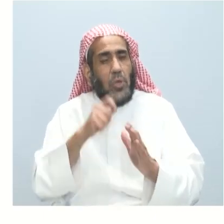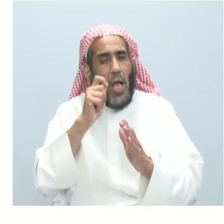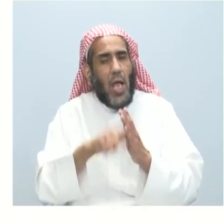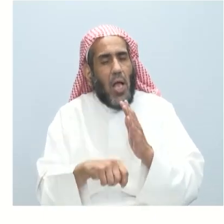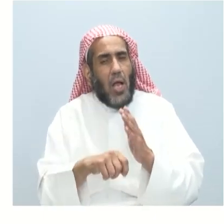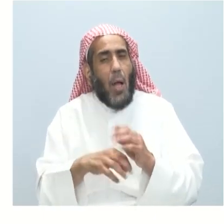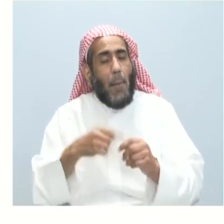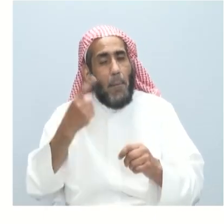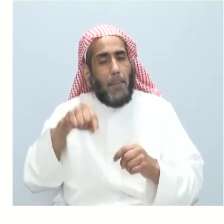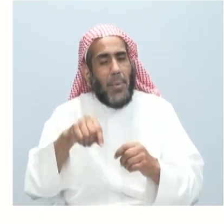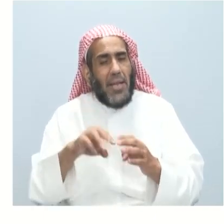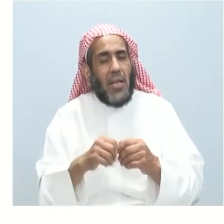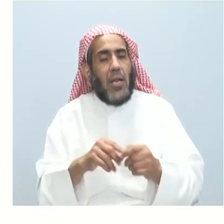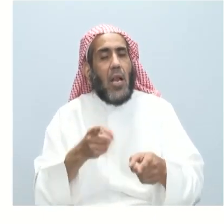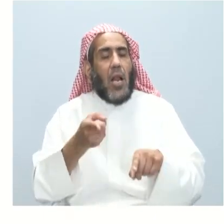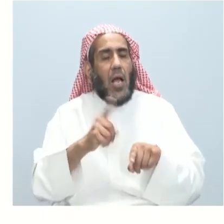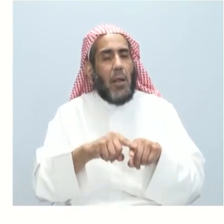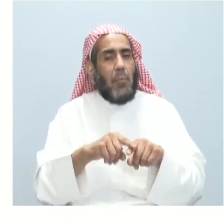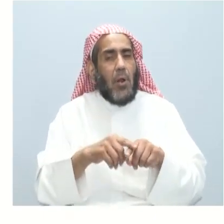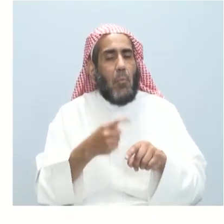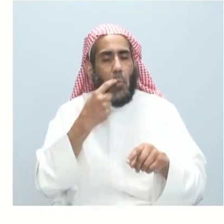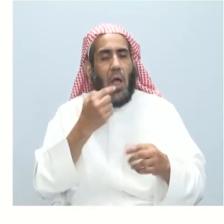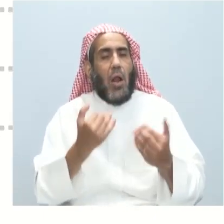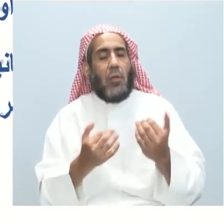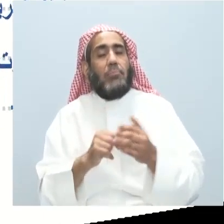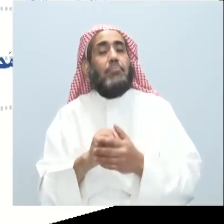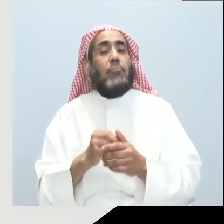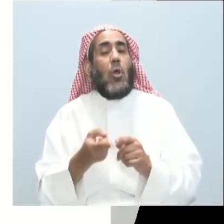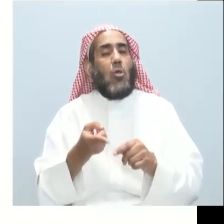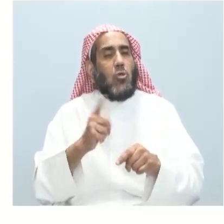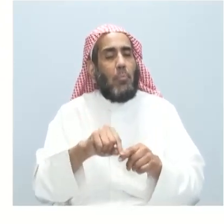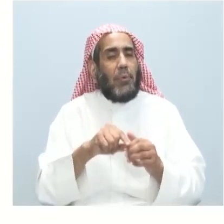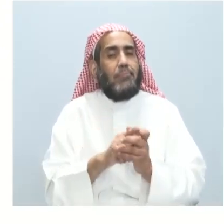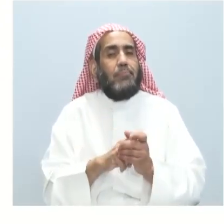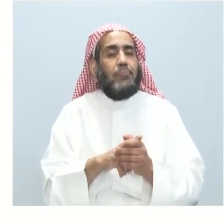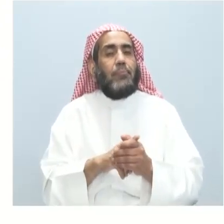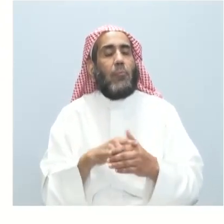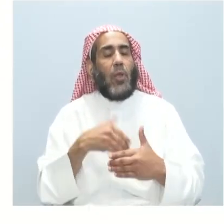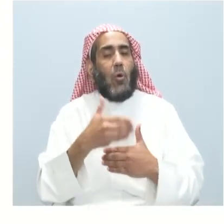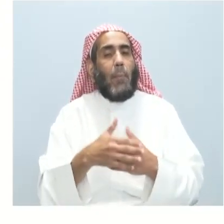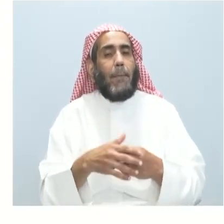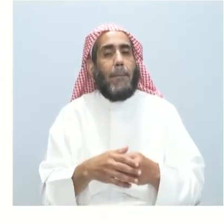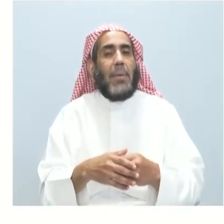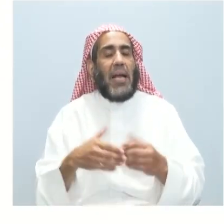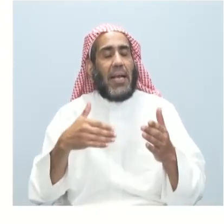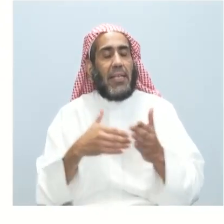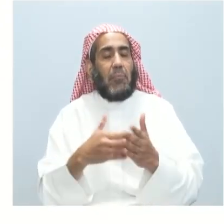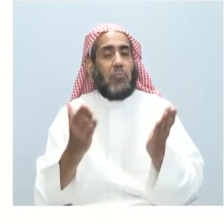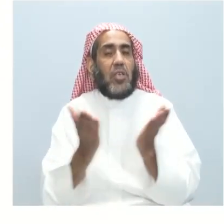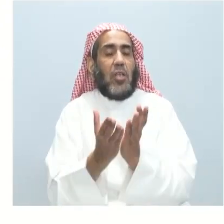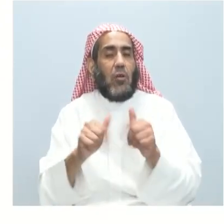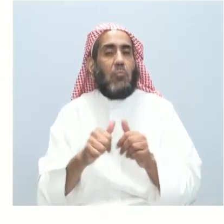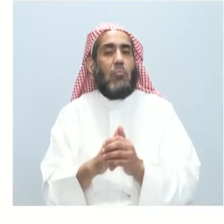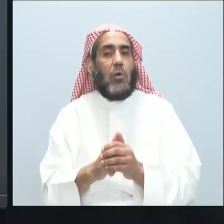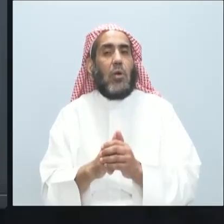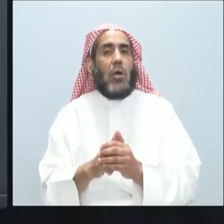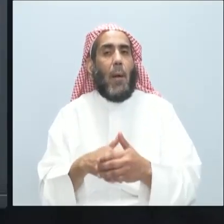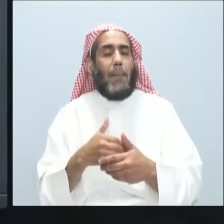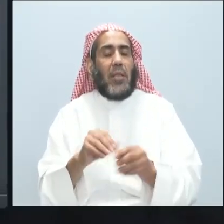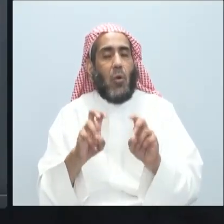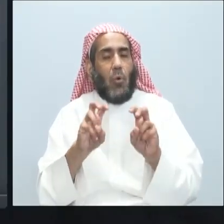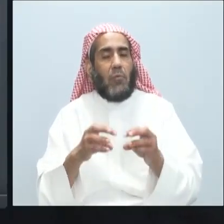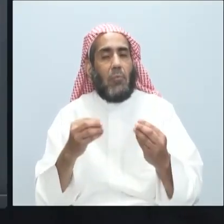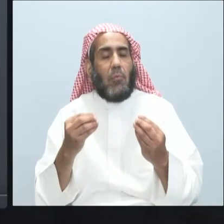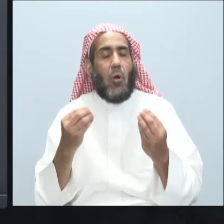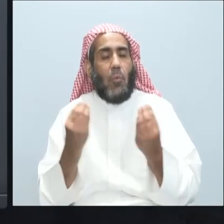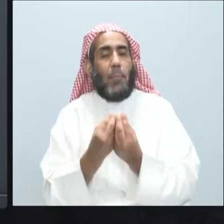المحرم الذا القريبه من الرضاع ثم بعد ذلك اتي واياكم الى ختام درسنا بعد ان وقفت